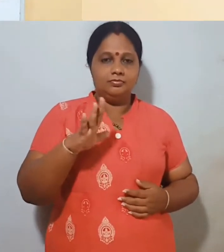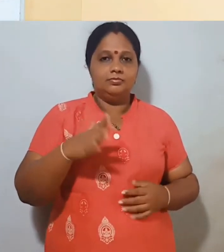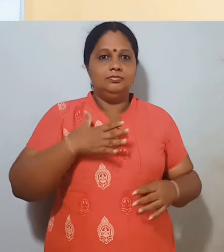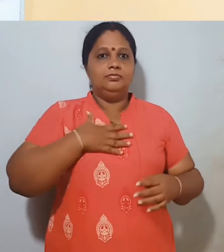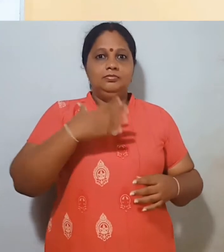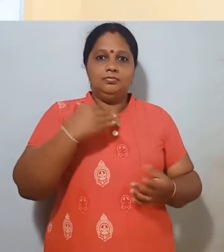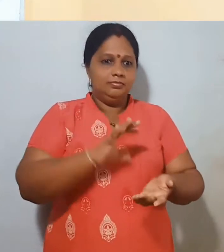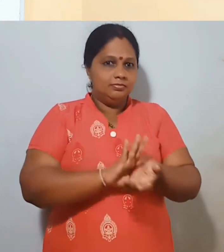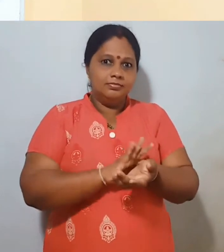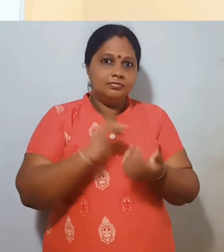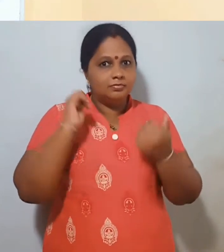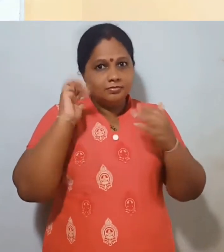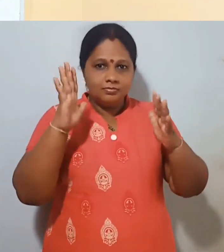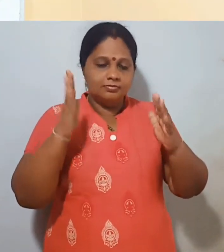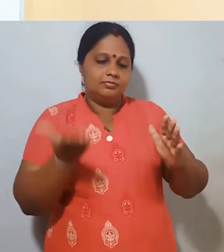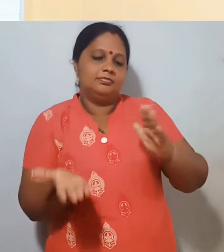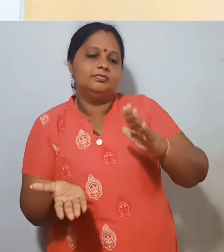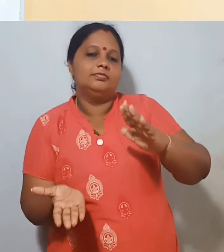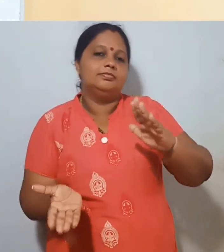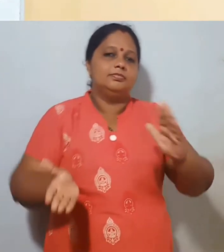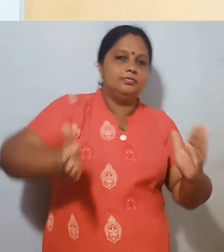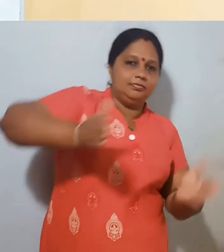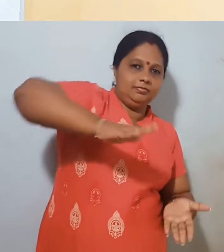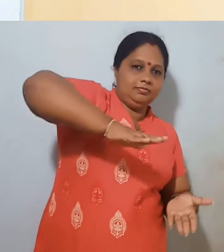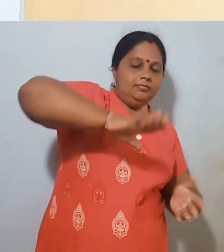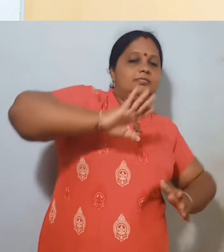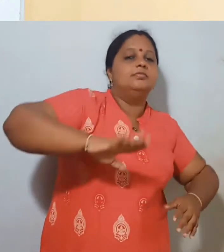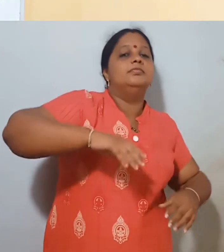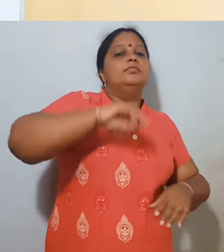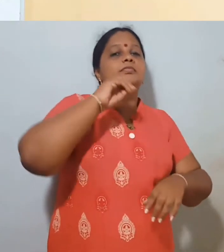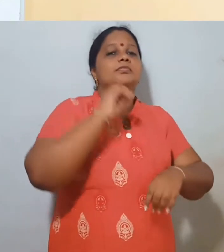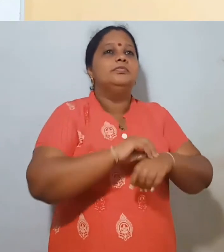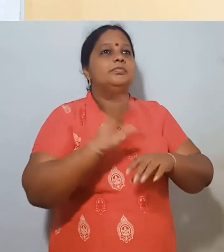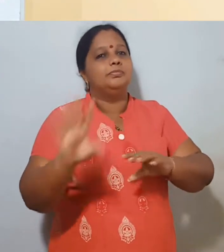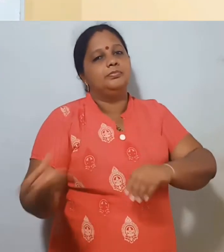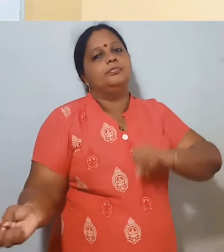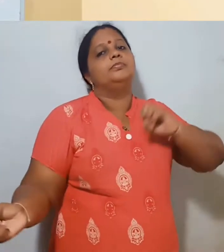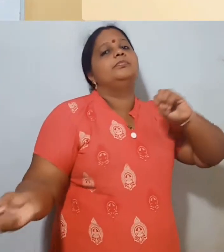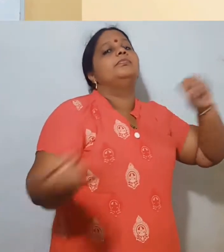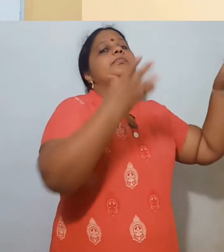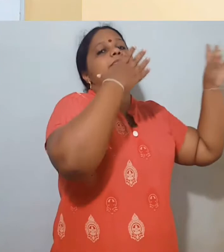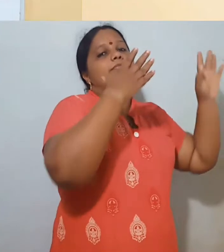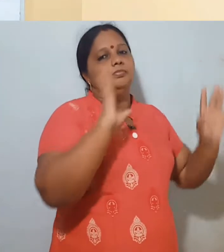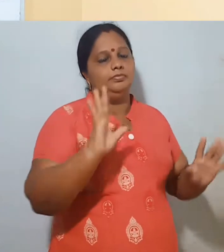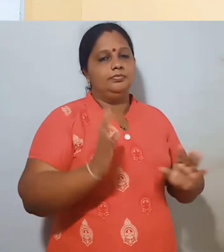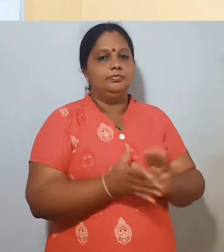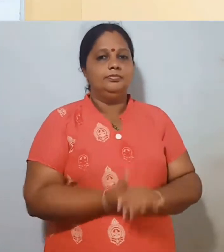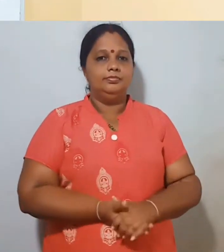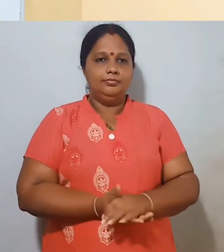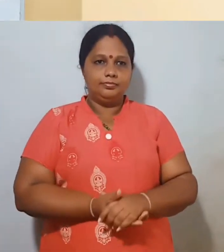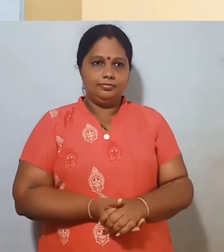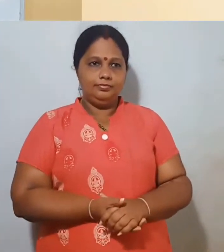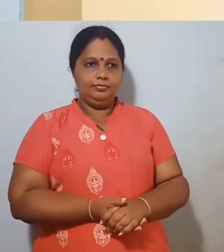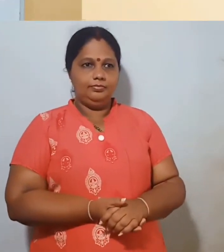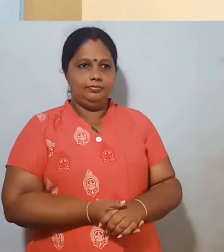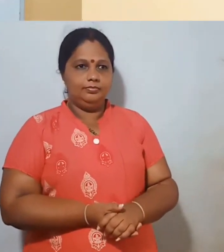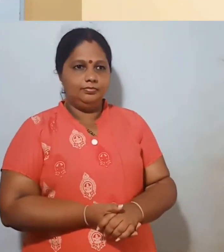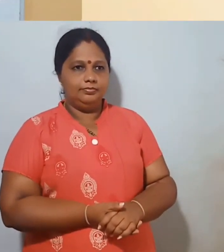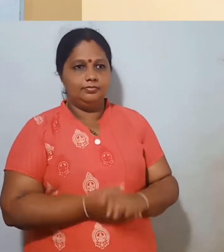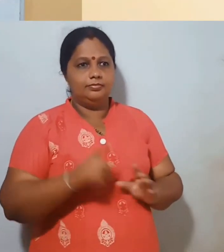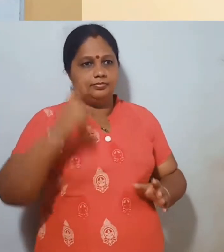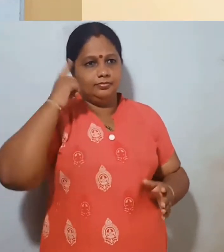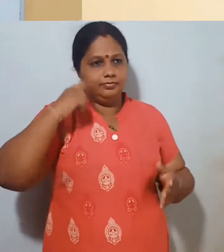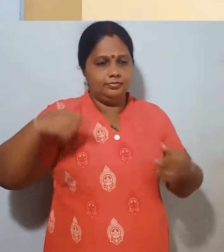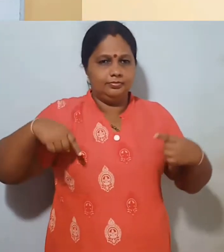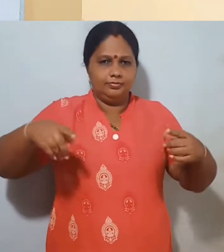சைட்ல திருப்பி போட்டுட்டு அவரை ஹாஸ்பிட்டலுக்கு கொண்டு போற முயற்சியில அடுத்தது இறங்க வேணும். ரைட்? நீங்க வீதியால போய் கொண்டிருக்கிற